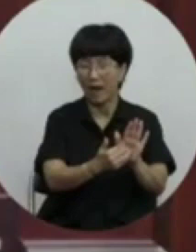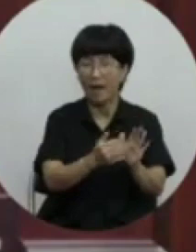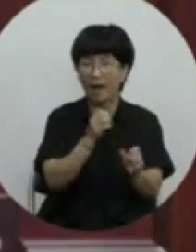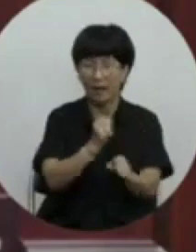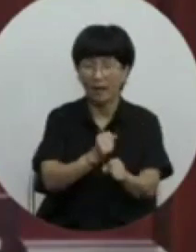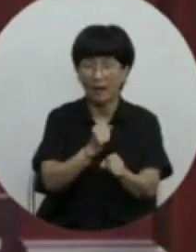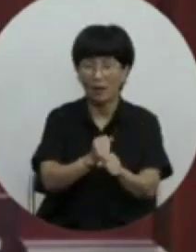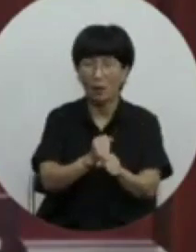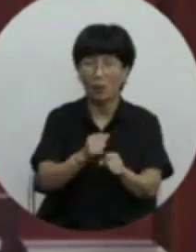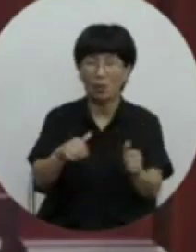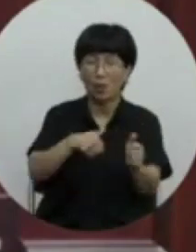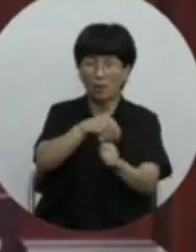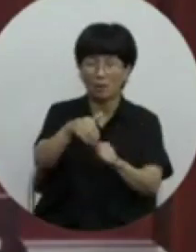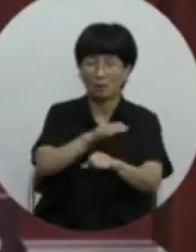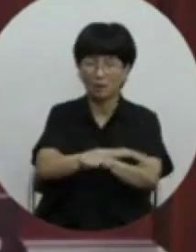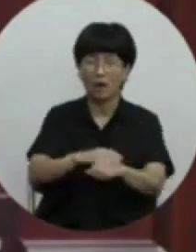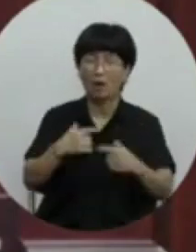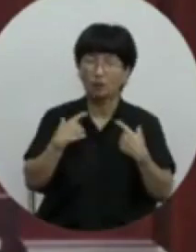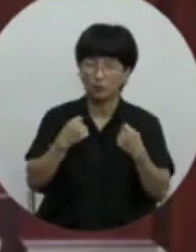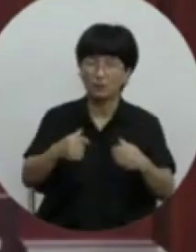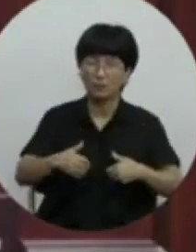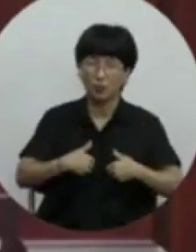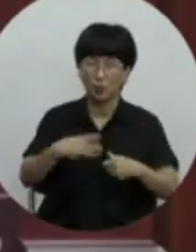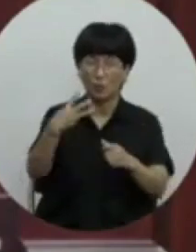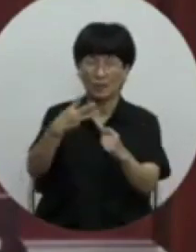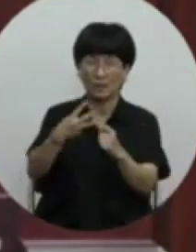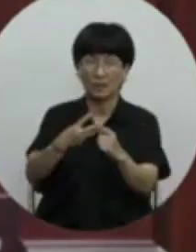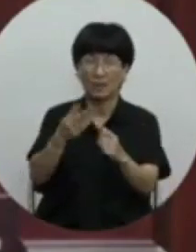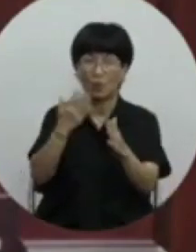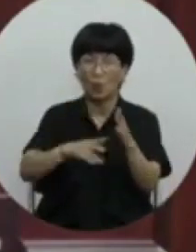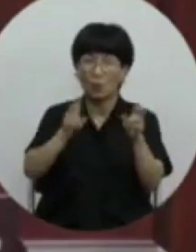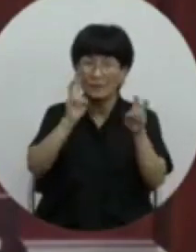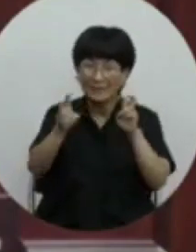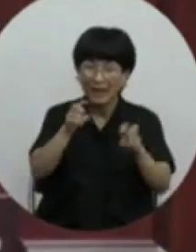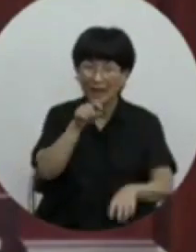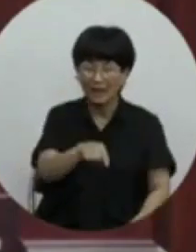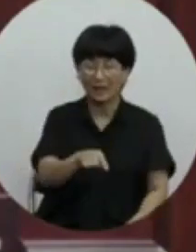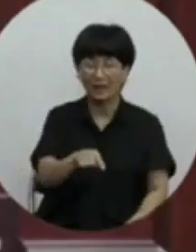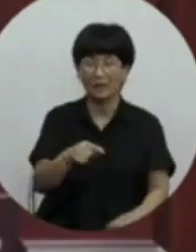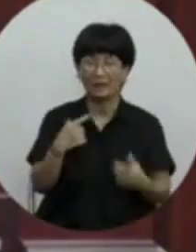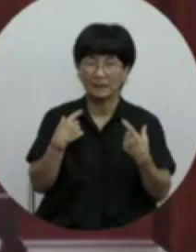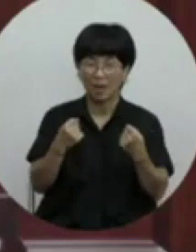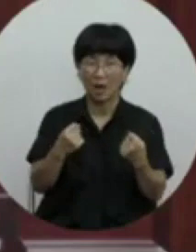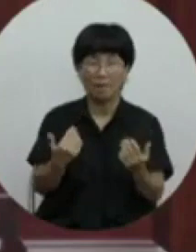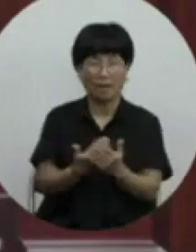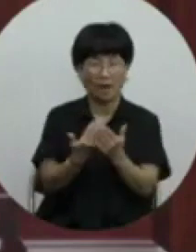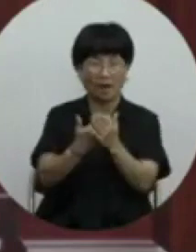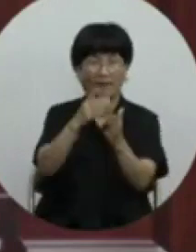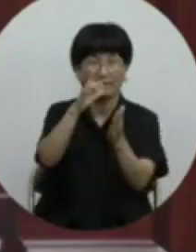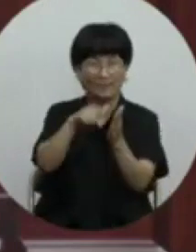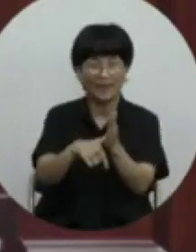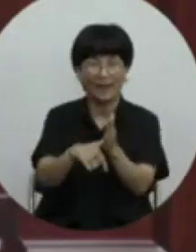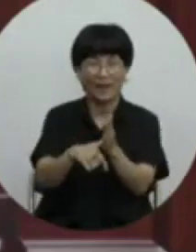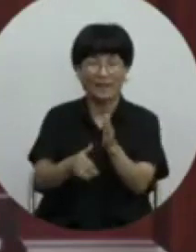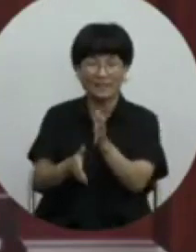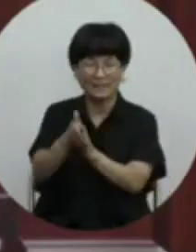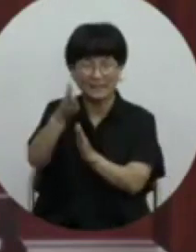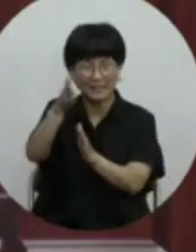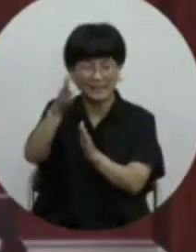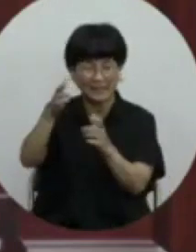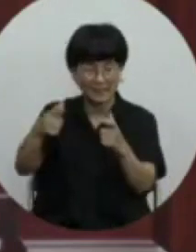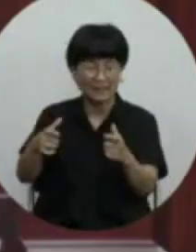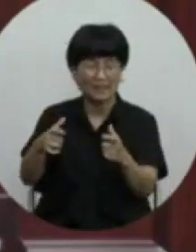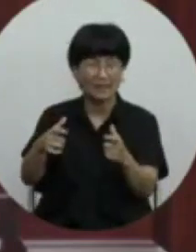체제를 유지해야 한다고 봅니다. 또한 셋째, 공사가 일정 정도 성장했을 때는 시의 간섭을